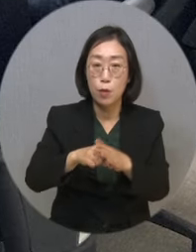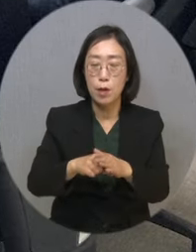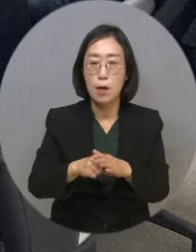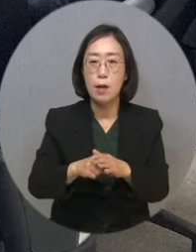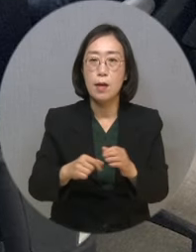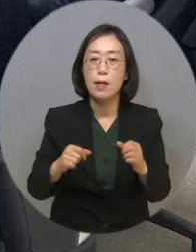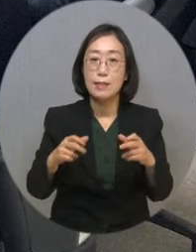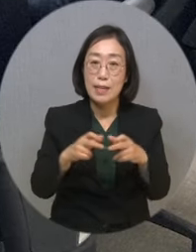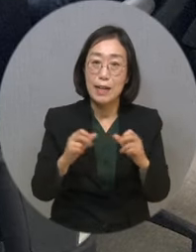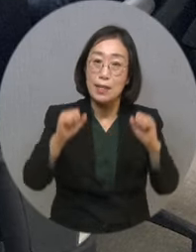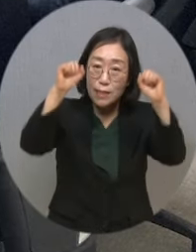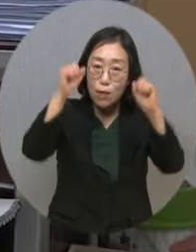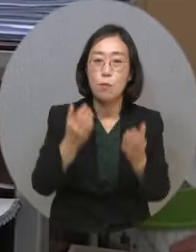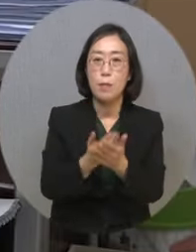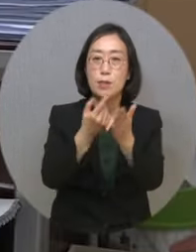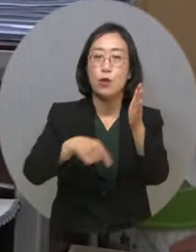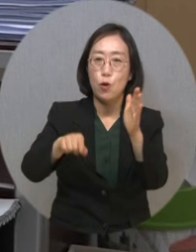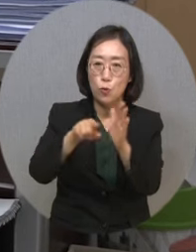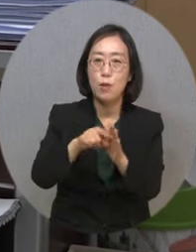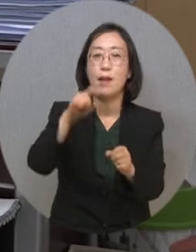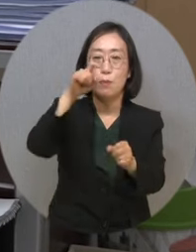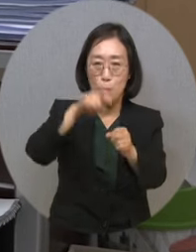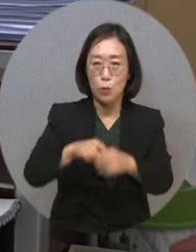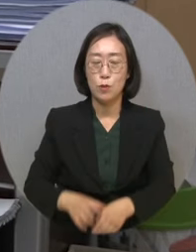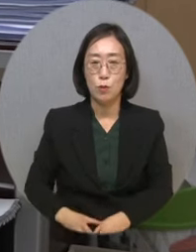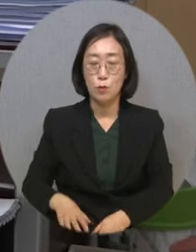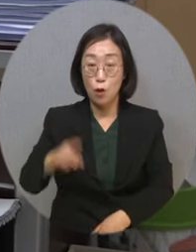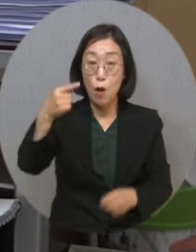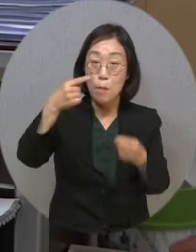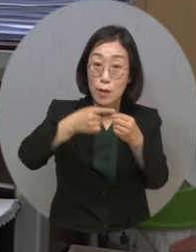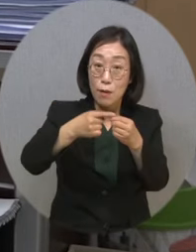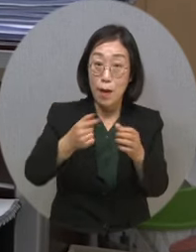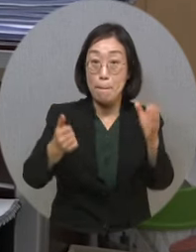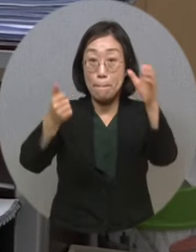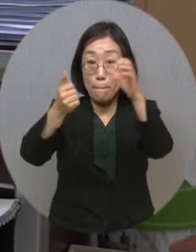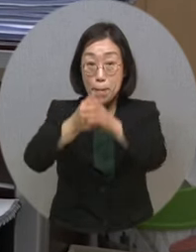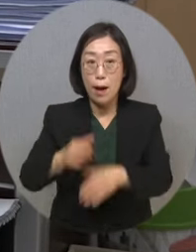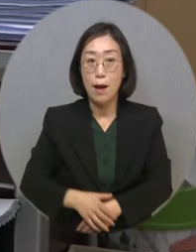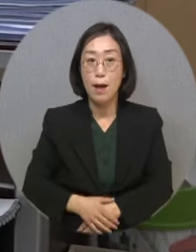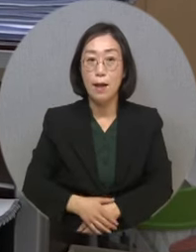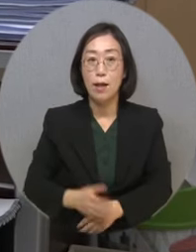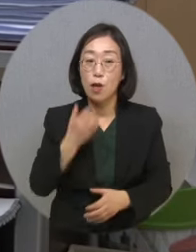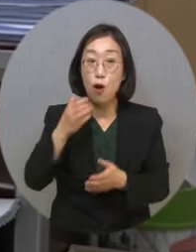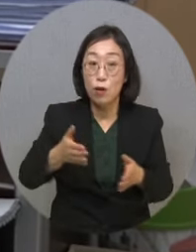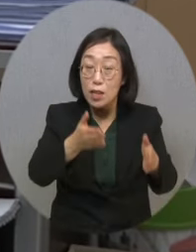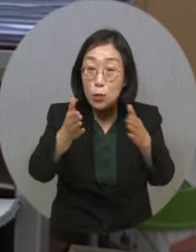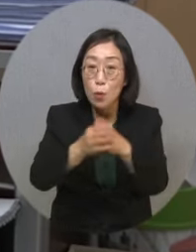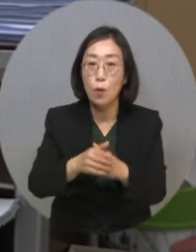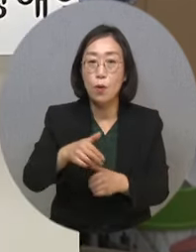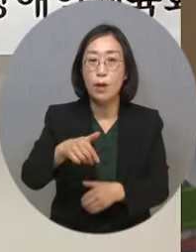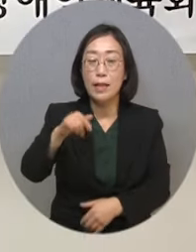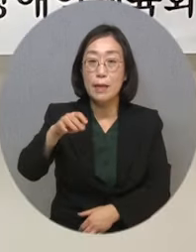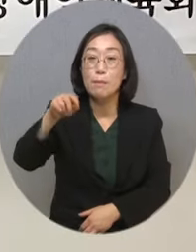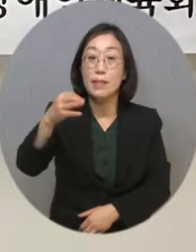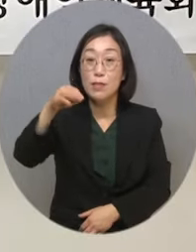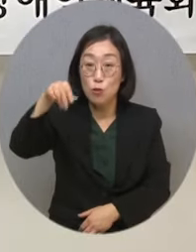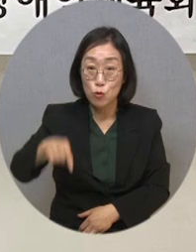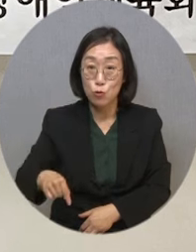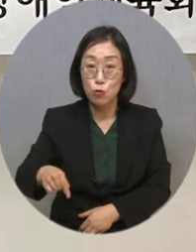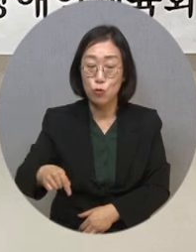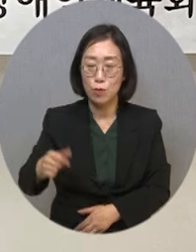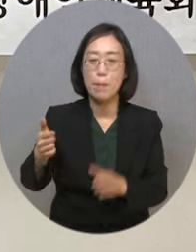발전에 공헌함을 목적으로 합니다. 초대 회장으로 경기도 사무국장 협의회 회장인 의정부시 장애인 체육회